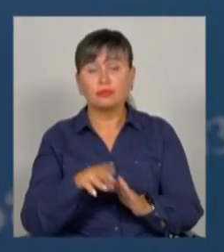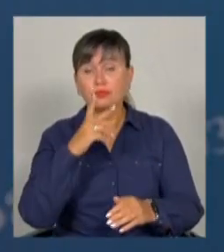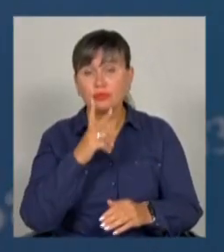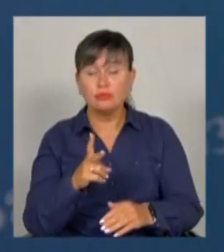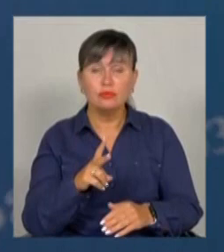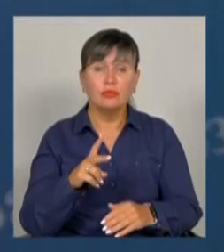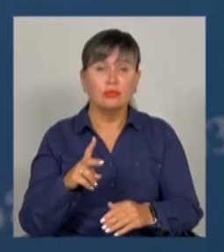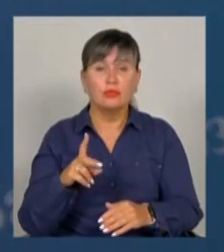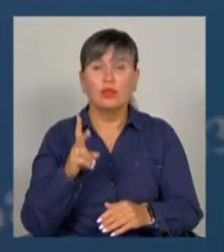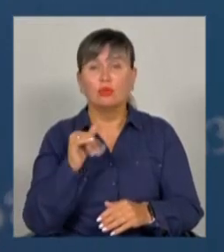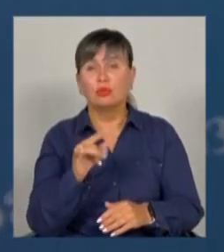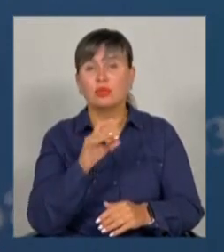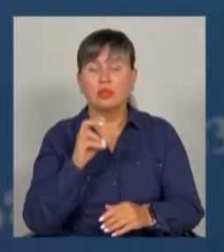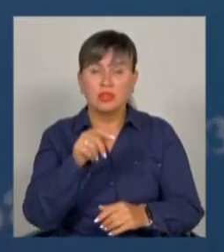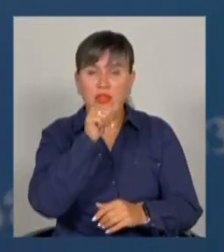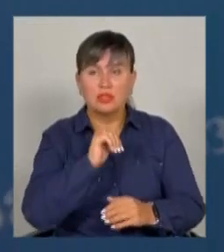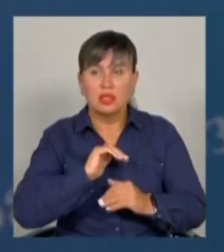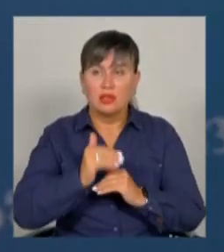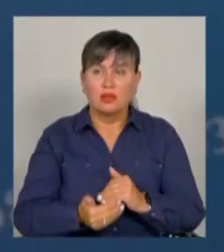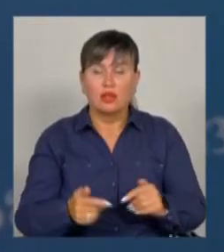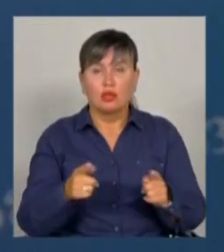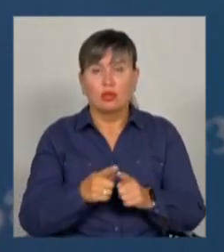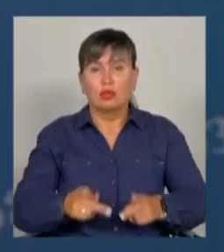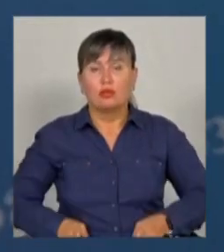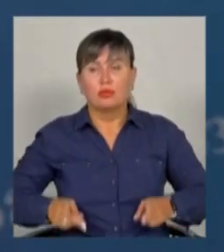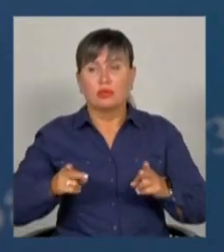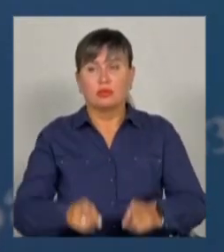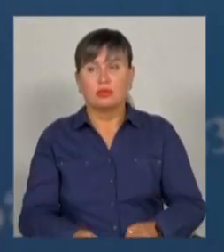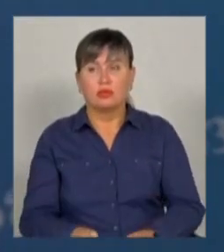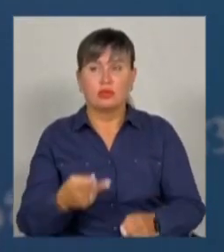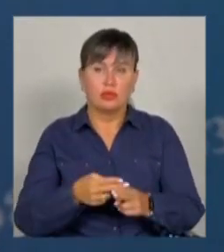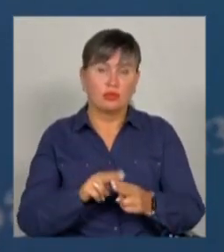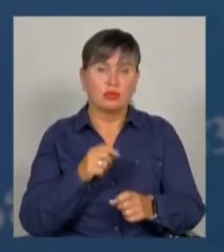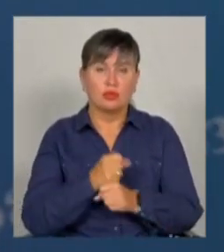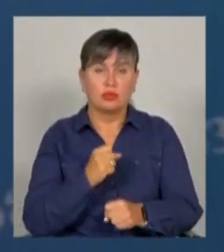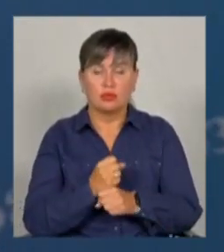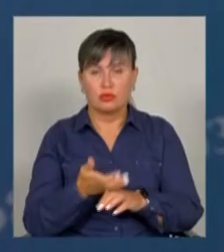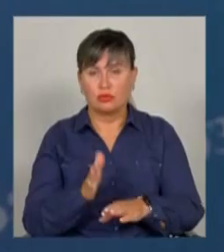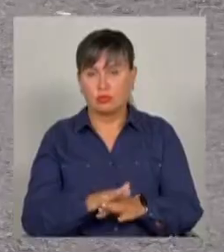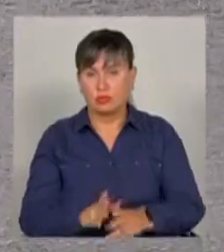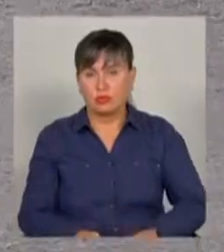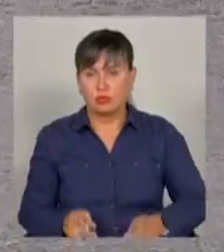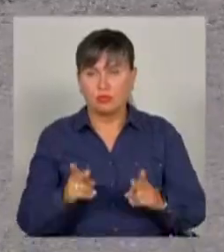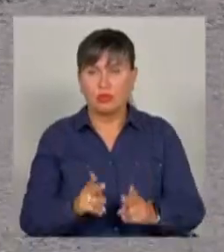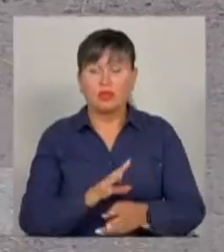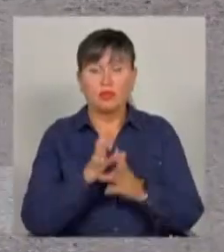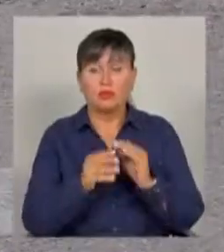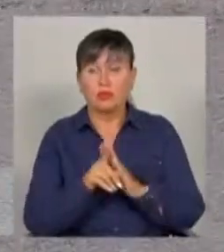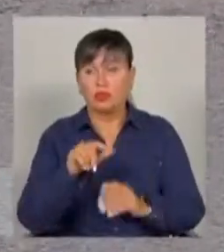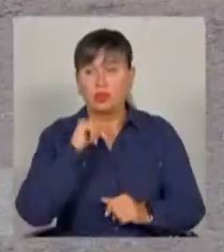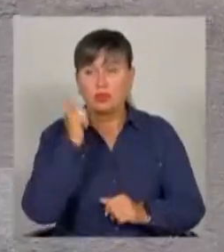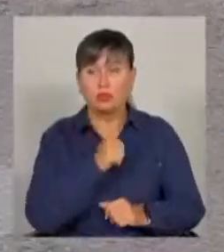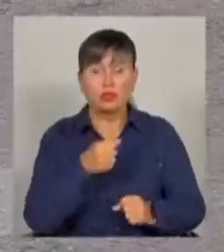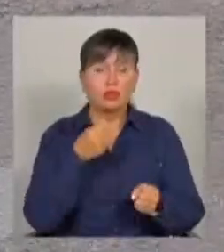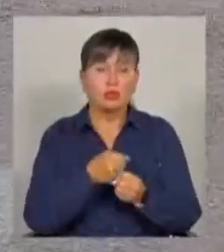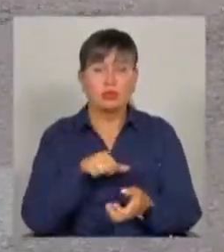курьера скрывался уголовный преступник, который совершал более тяжкие преступления. Всего с начала года в ДТП